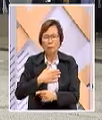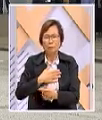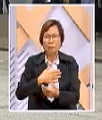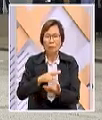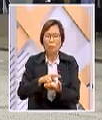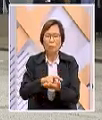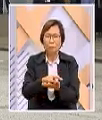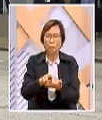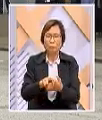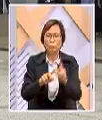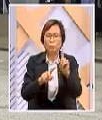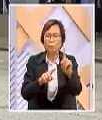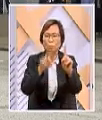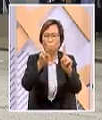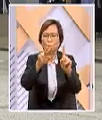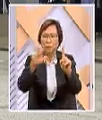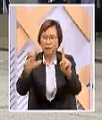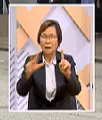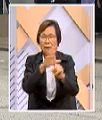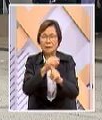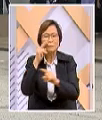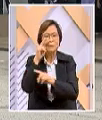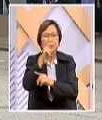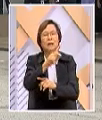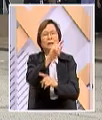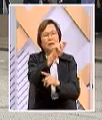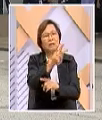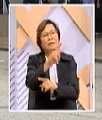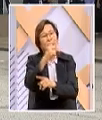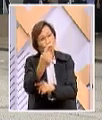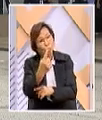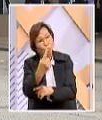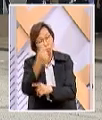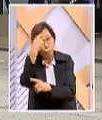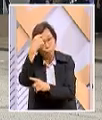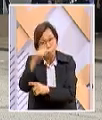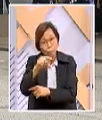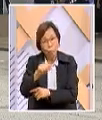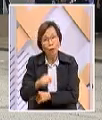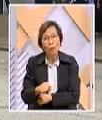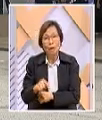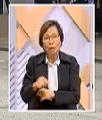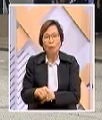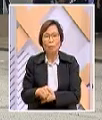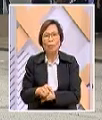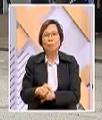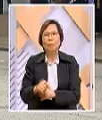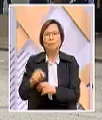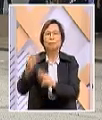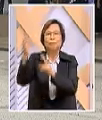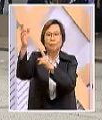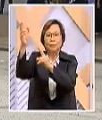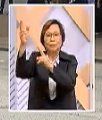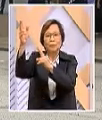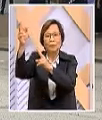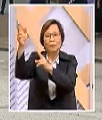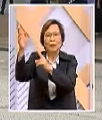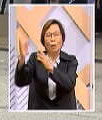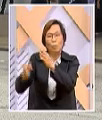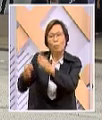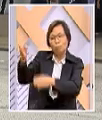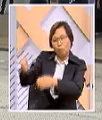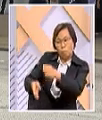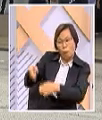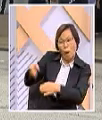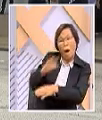1, 2, 3. Dan anda juga saksikan saluran TV 1. Untuk tidak, anda boleh muat turun RTM Click dan